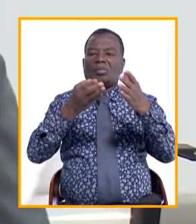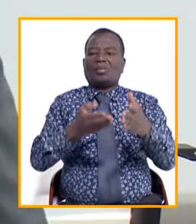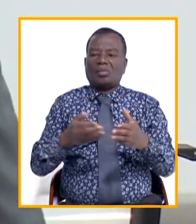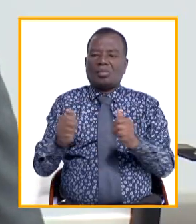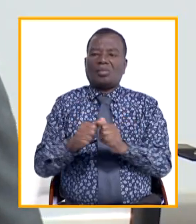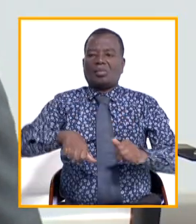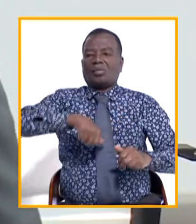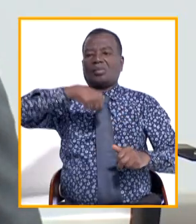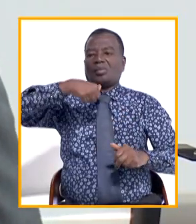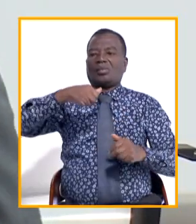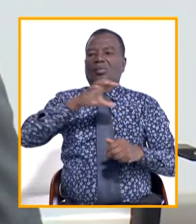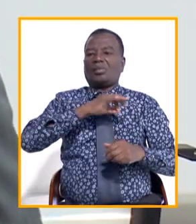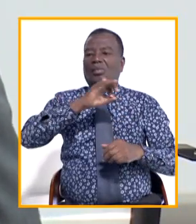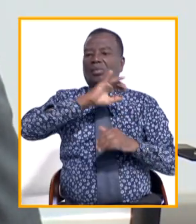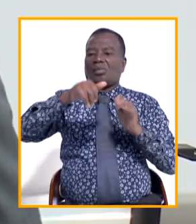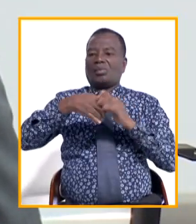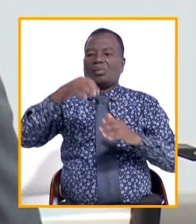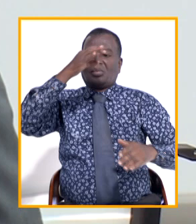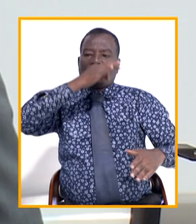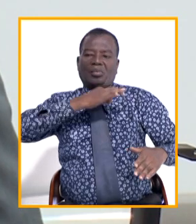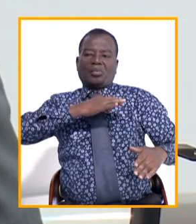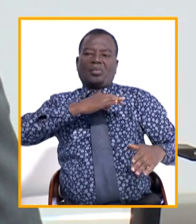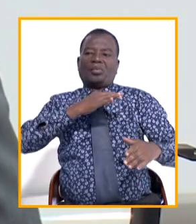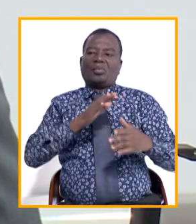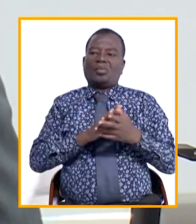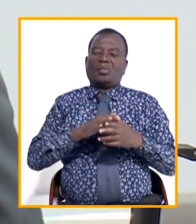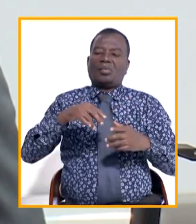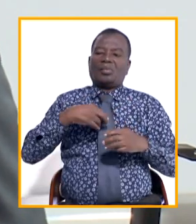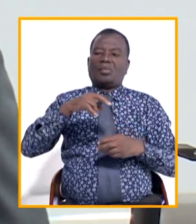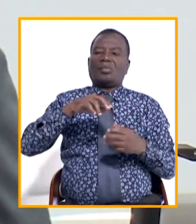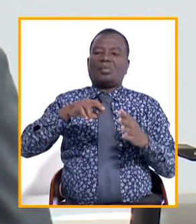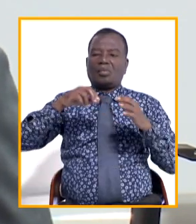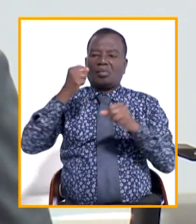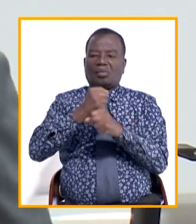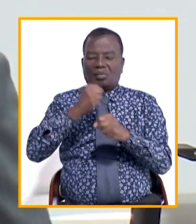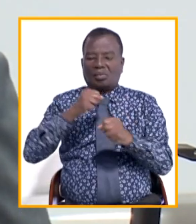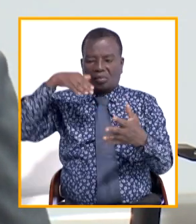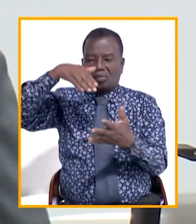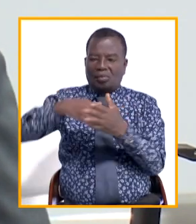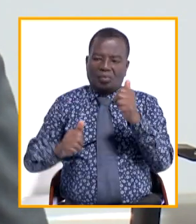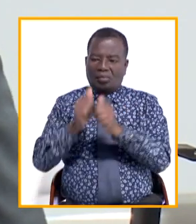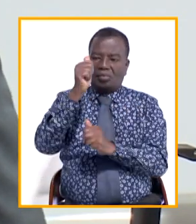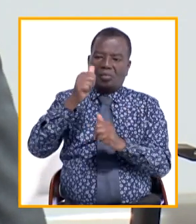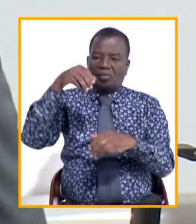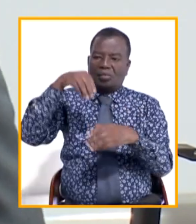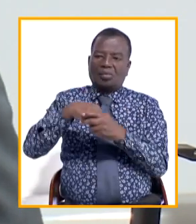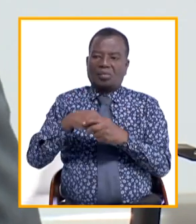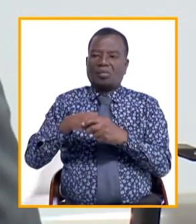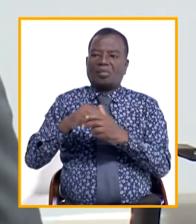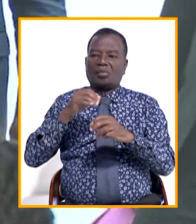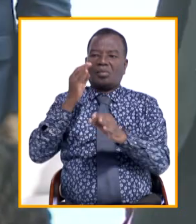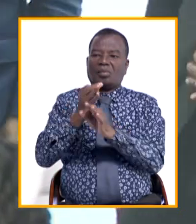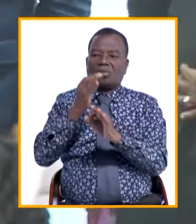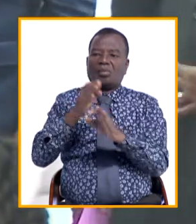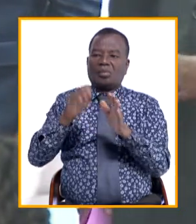fierté les insignes de nos grades respectifs et redoublerons d'ardeur dans l'exercice de notre